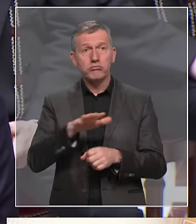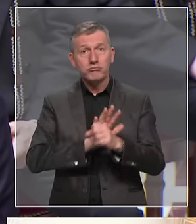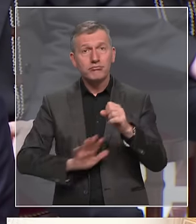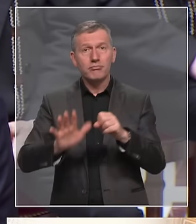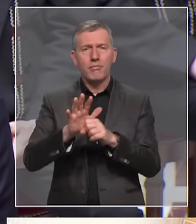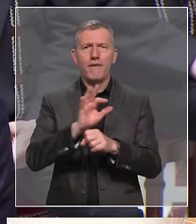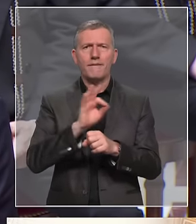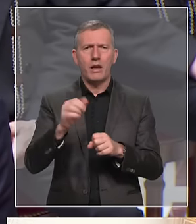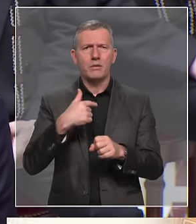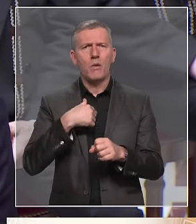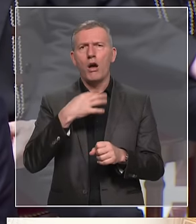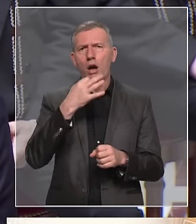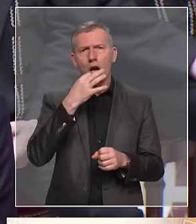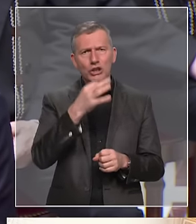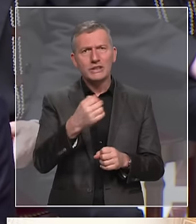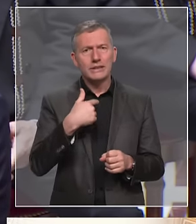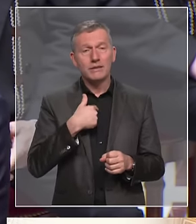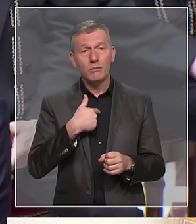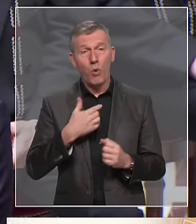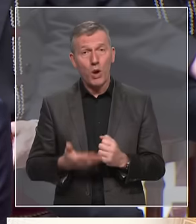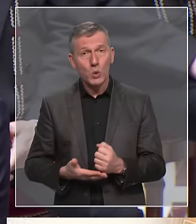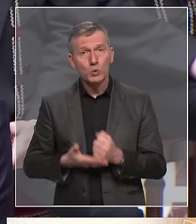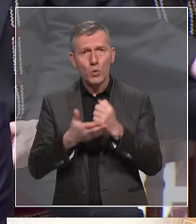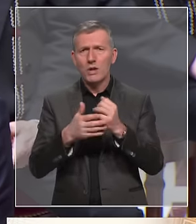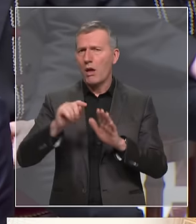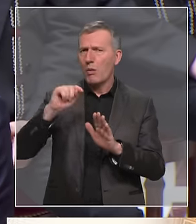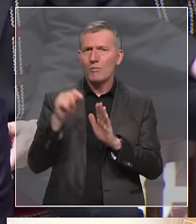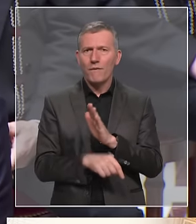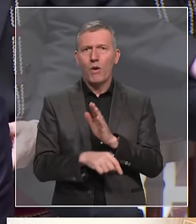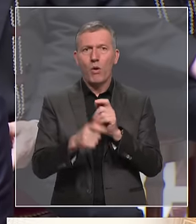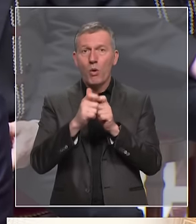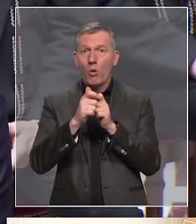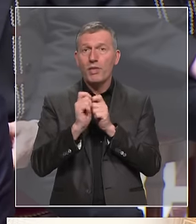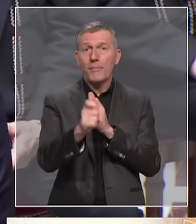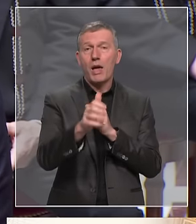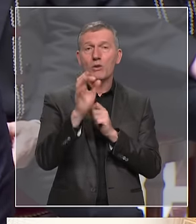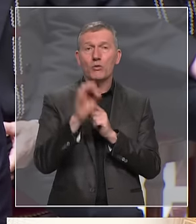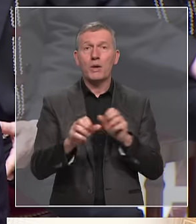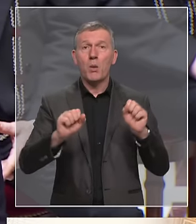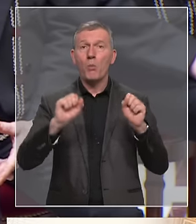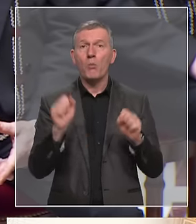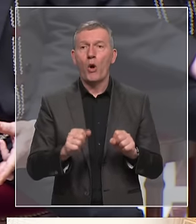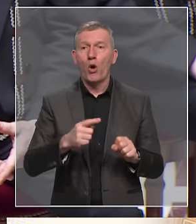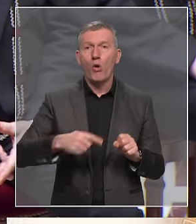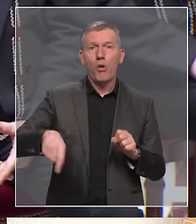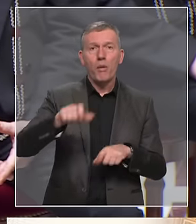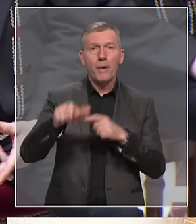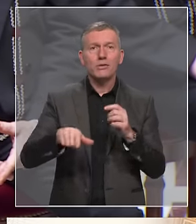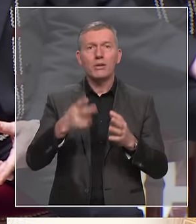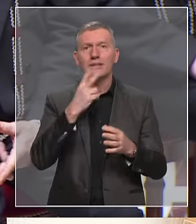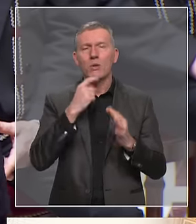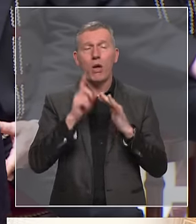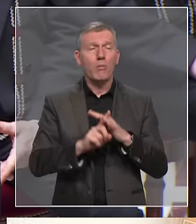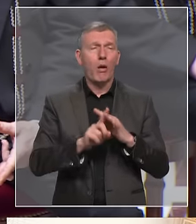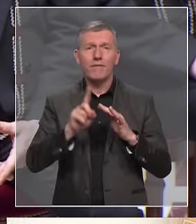territoire. Je le dis ici, je soutiens profondément cette démarche qui vise à permettre à nos concitoyens les plus éloignés de l'emploi